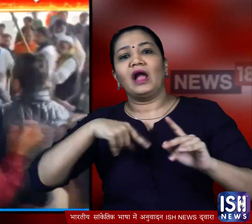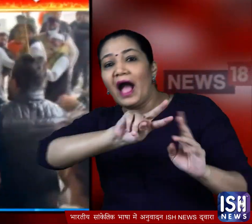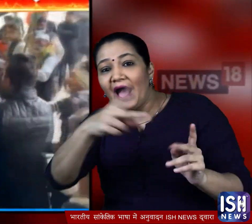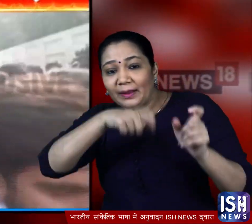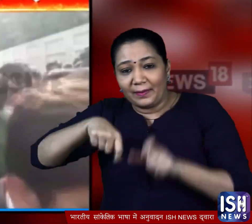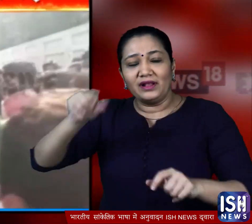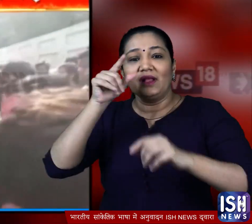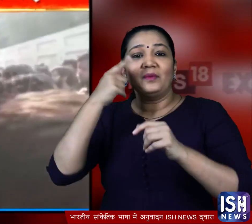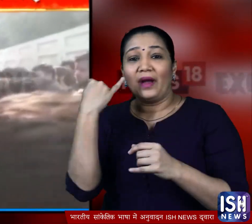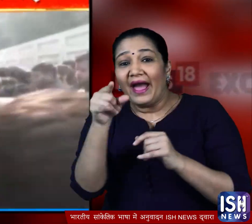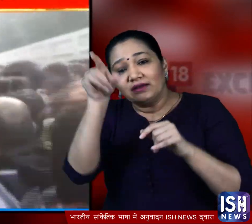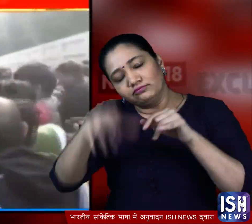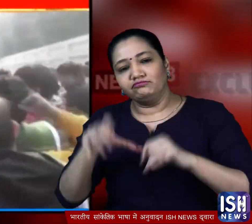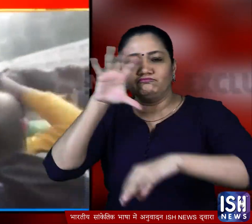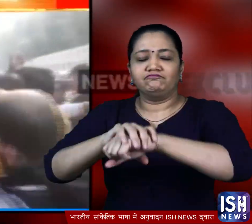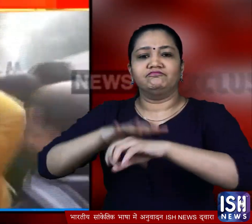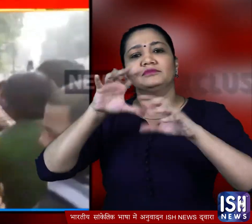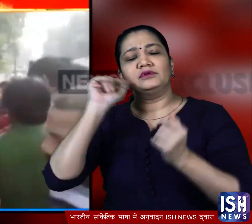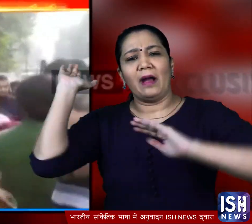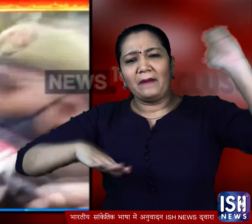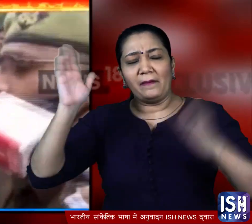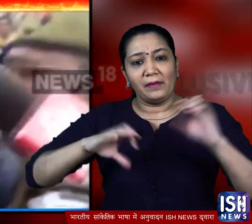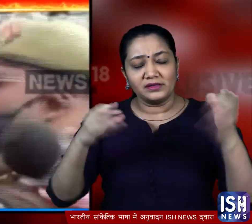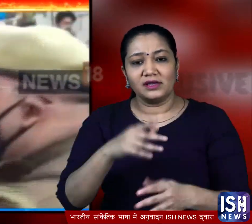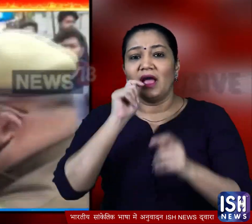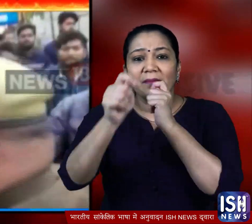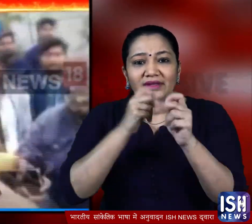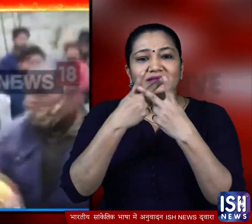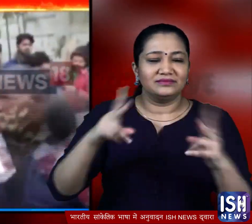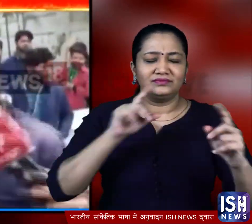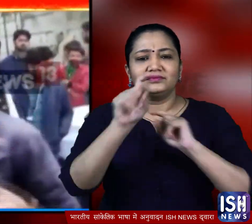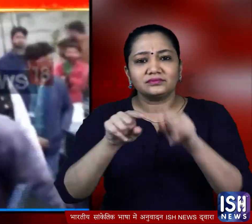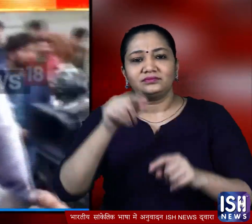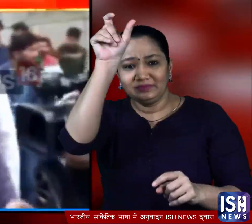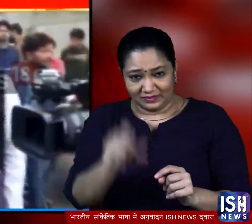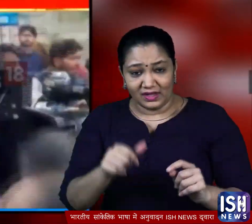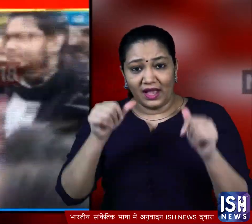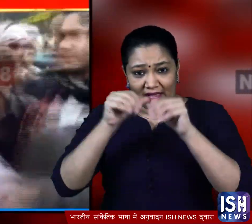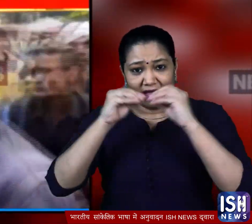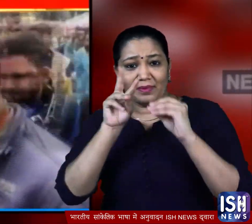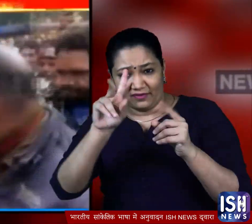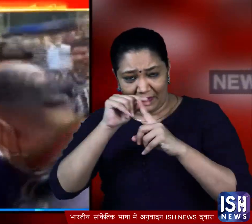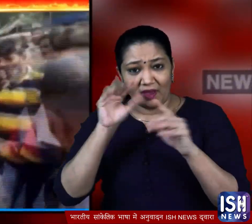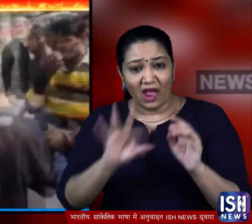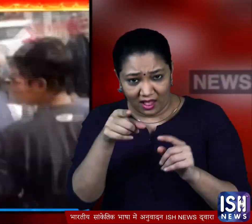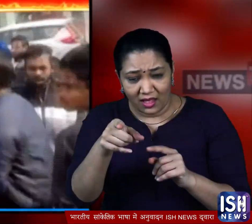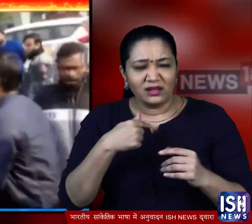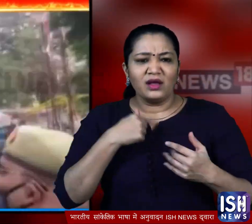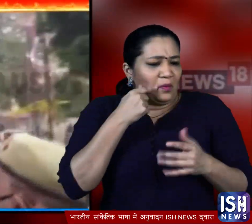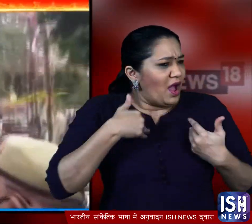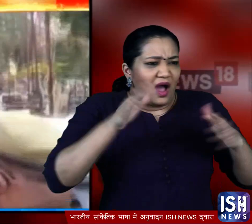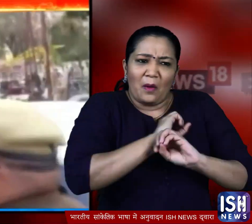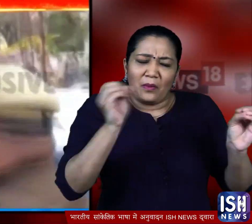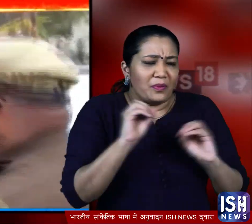के कार्यकर्ताओं ने आरोपी को पकड़ लिया और उसे मारना शुरू कर दिया। मीडिया के सवाल पूछने पर आरोपी ने एबीवीपी से जुड़े होने की बात को खारिज कर